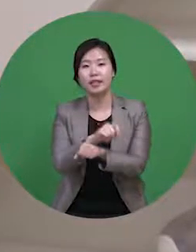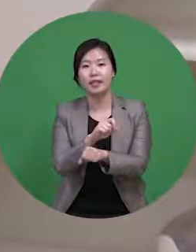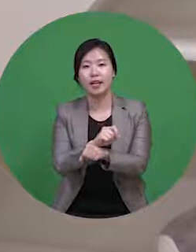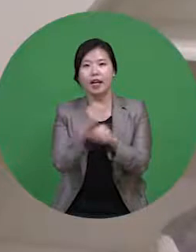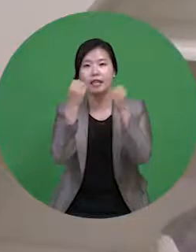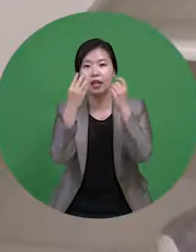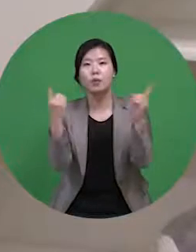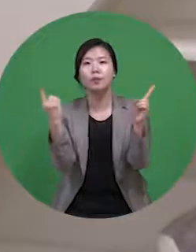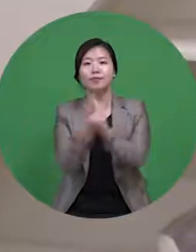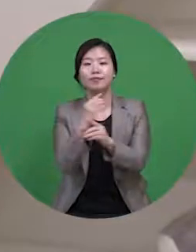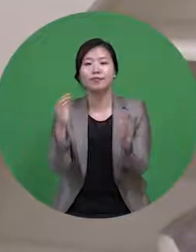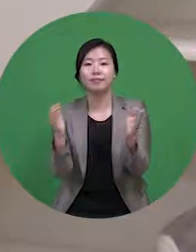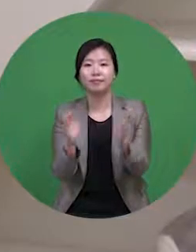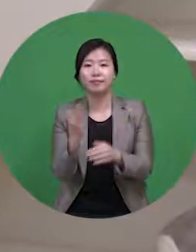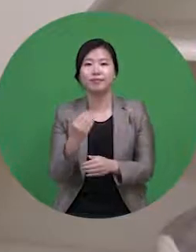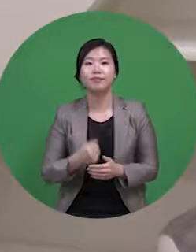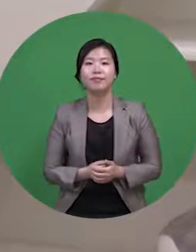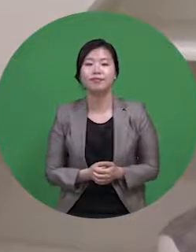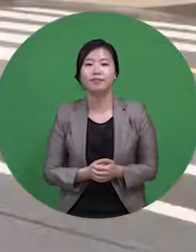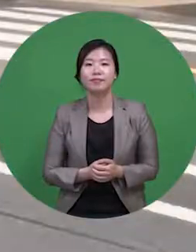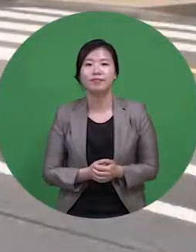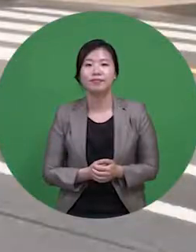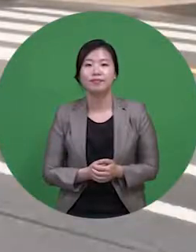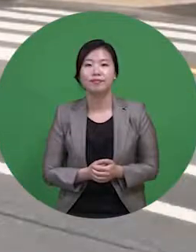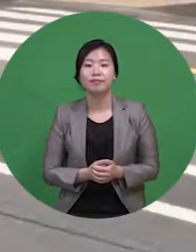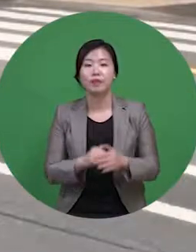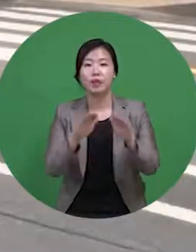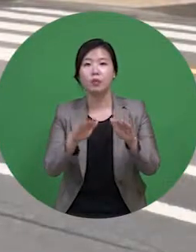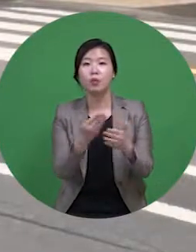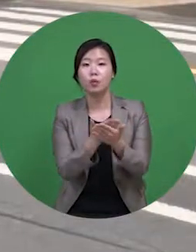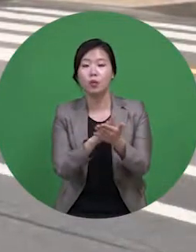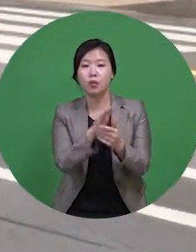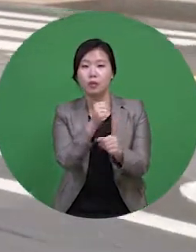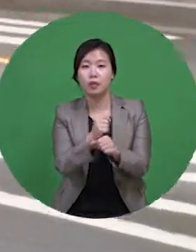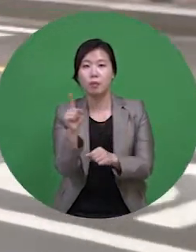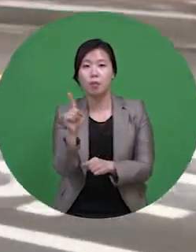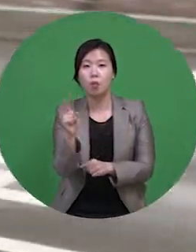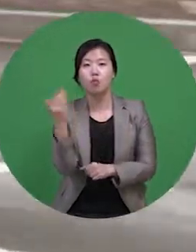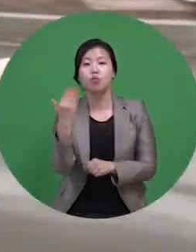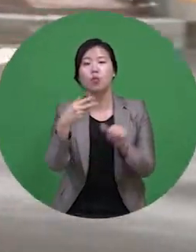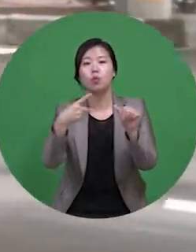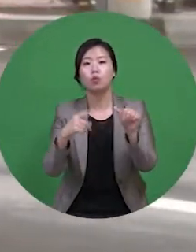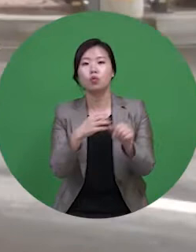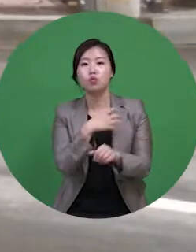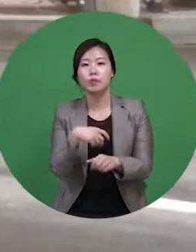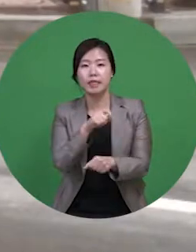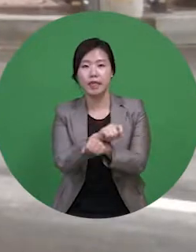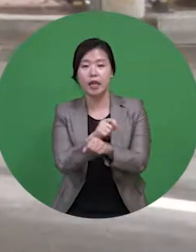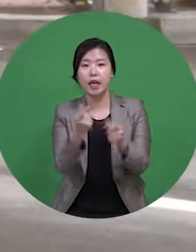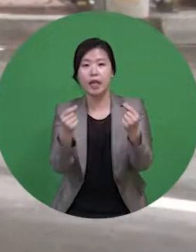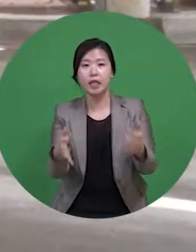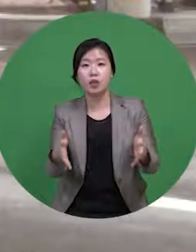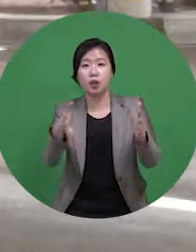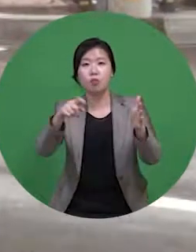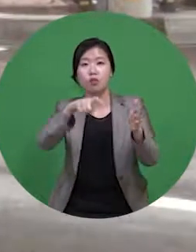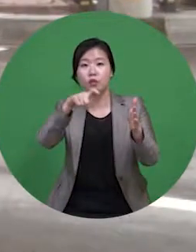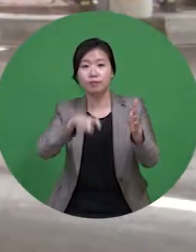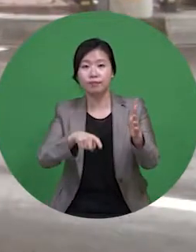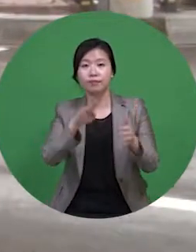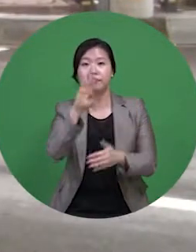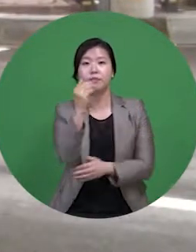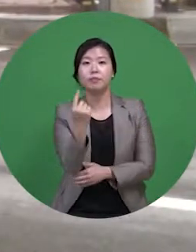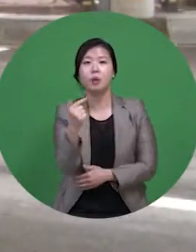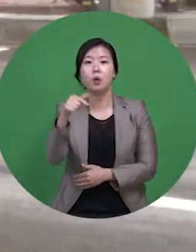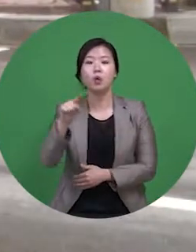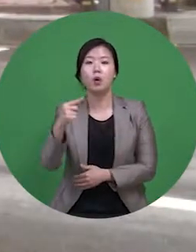새롭게 단장됐습니다. 이번 공사는 구로호동 주민센터와 같은 건물을 사용하는